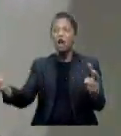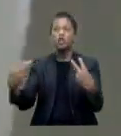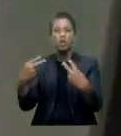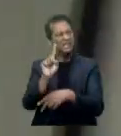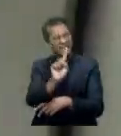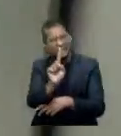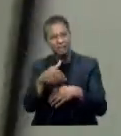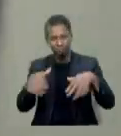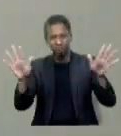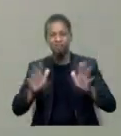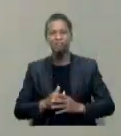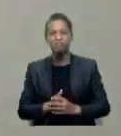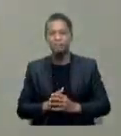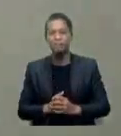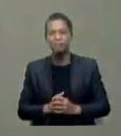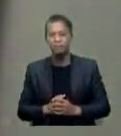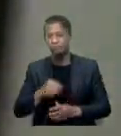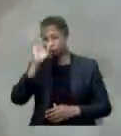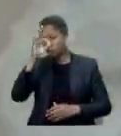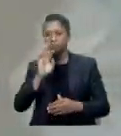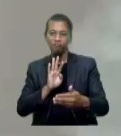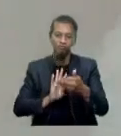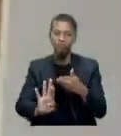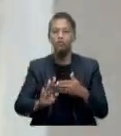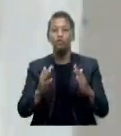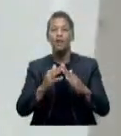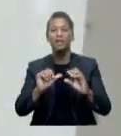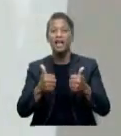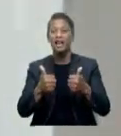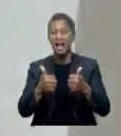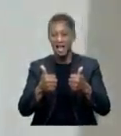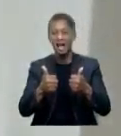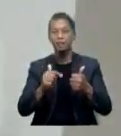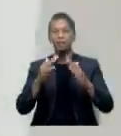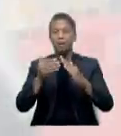Polisi menggerebek rumah di Kabupaten Tangerang, Banten. Pemilik rumah menanam tanaman ganja di